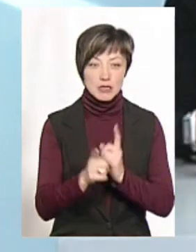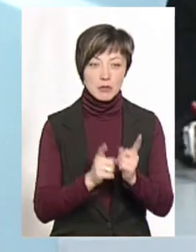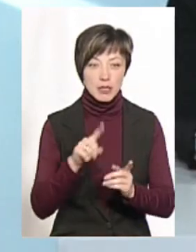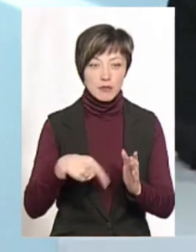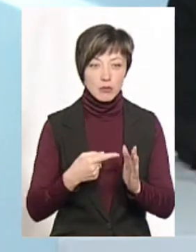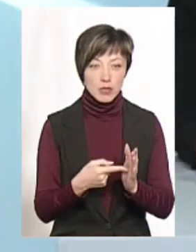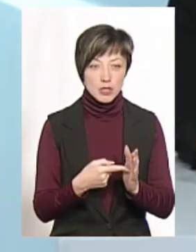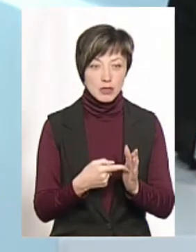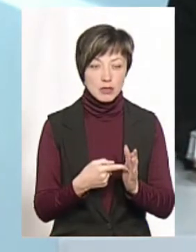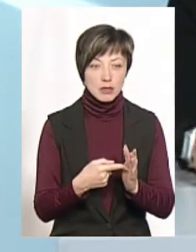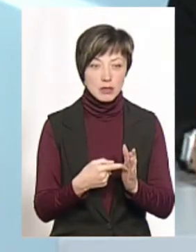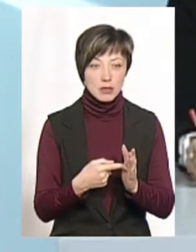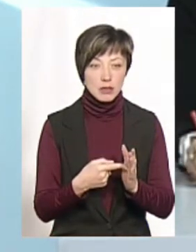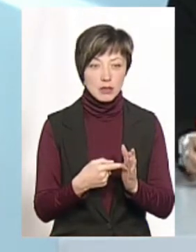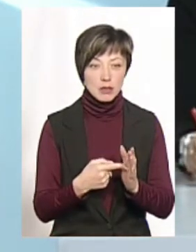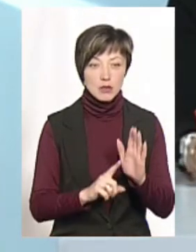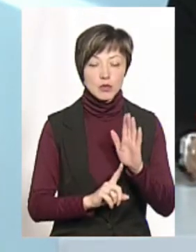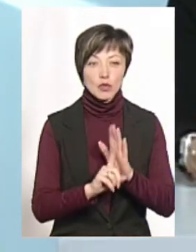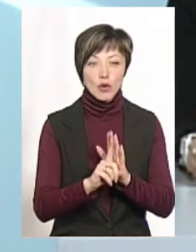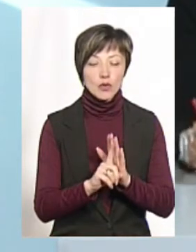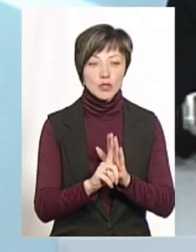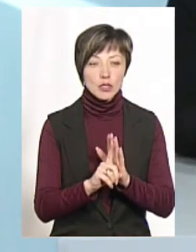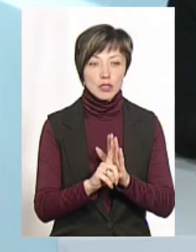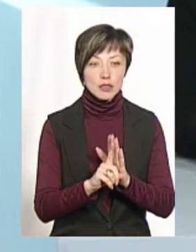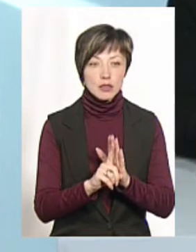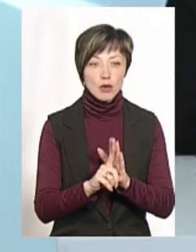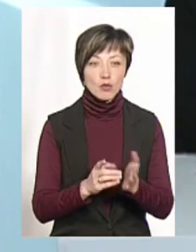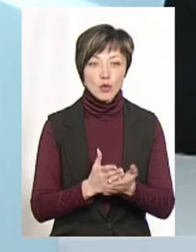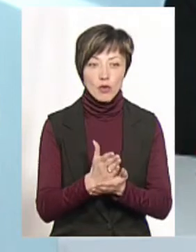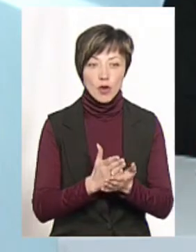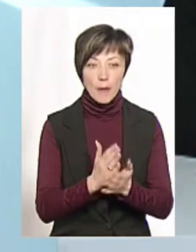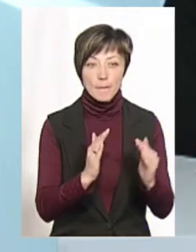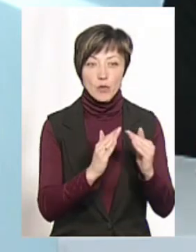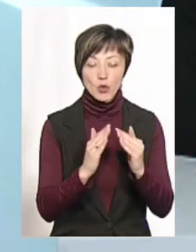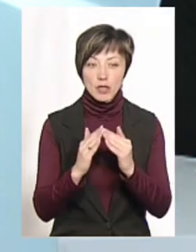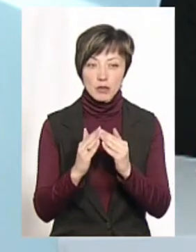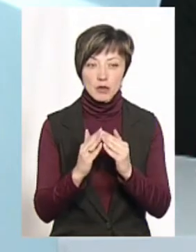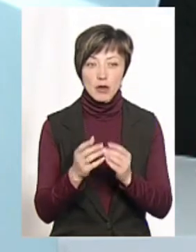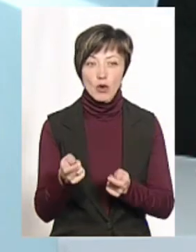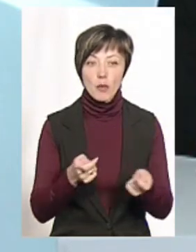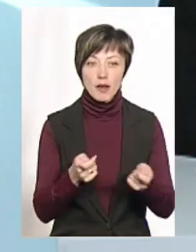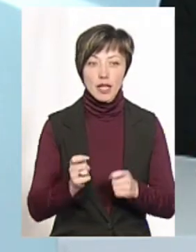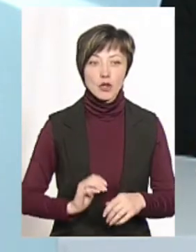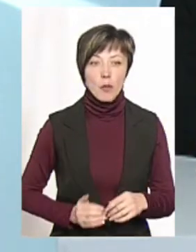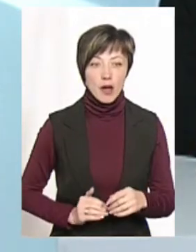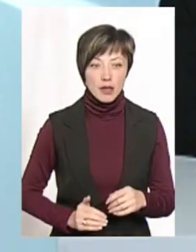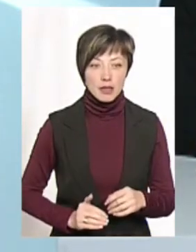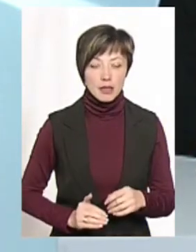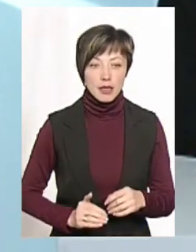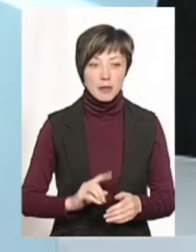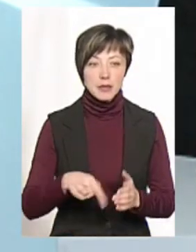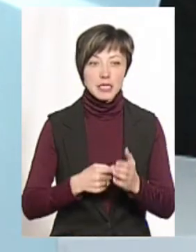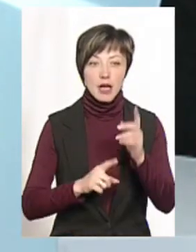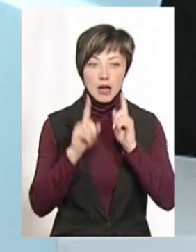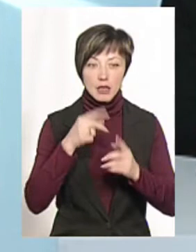місті, у нас почали обслуговувати будинки міські управляючі компанії.